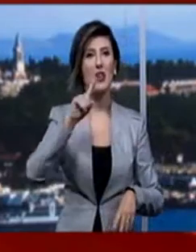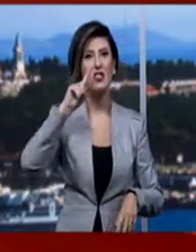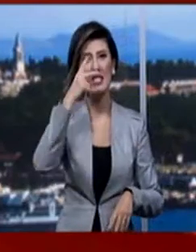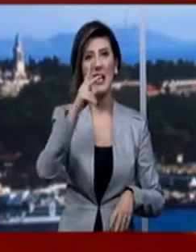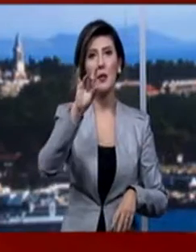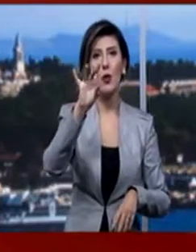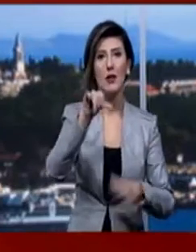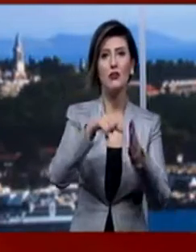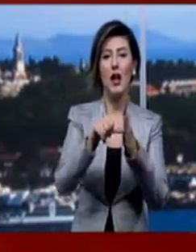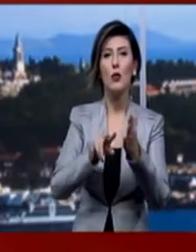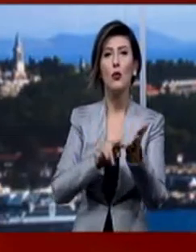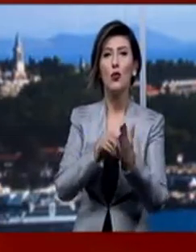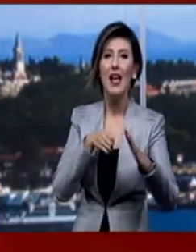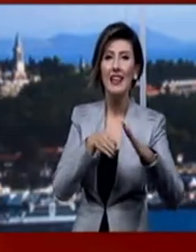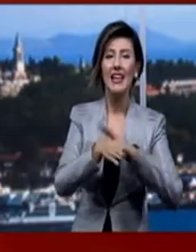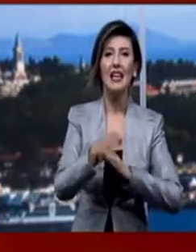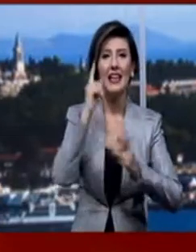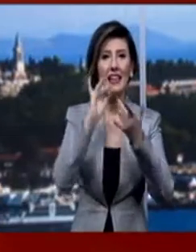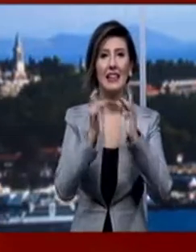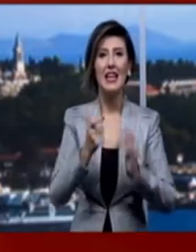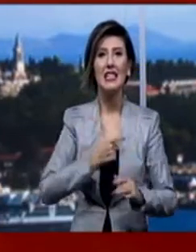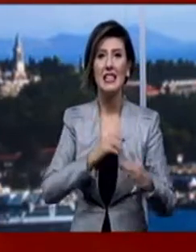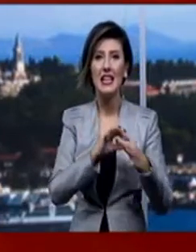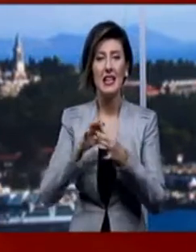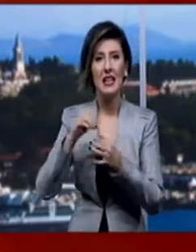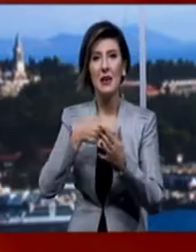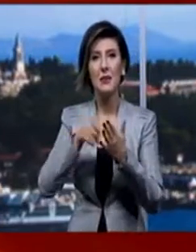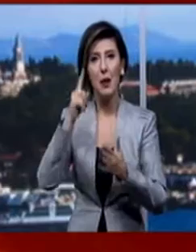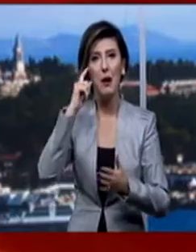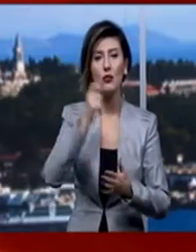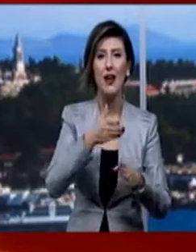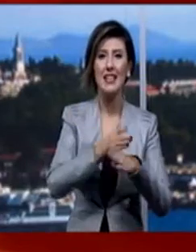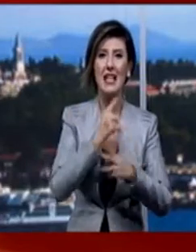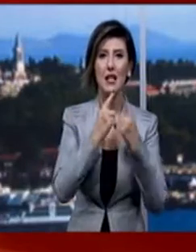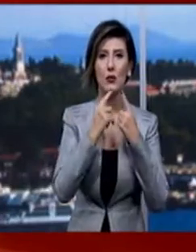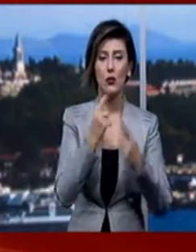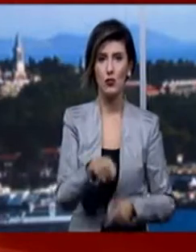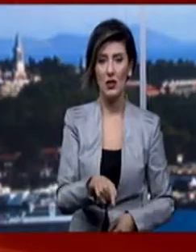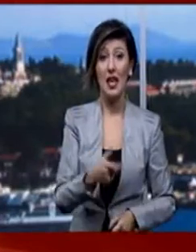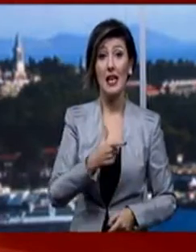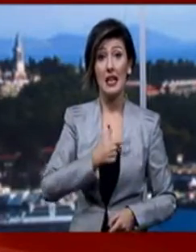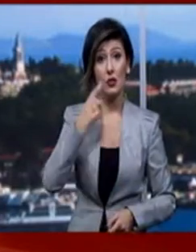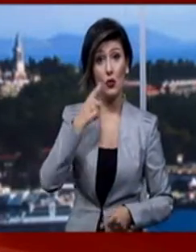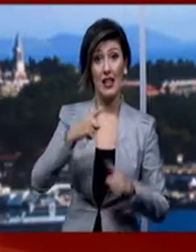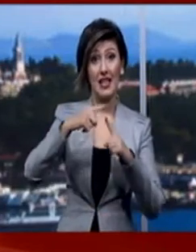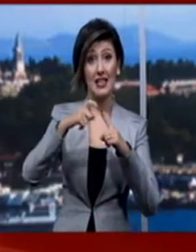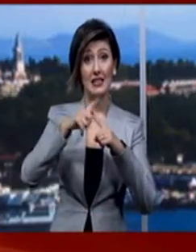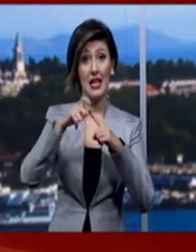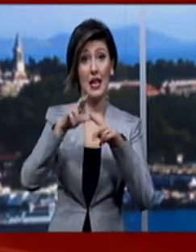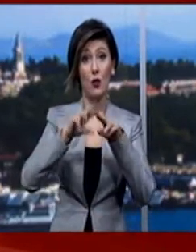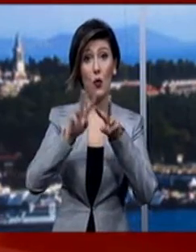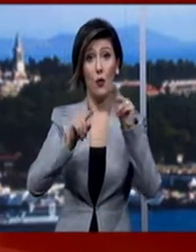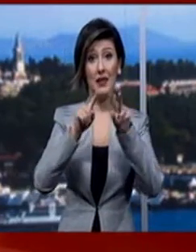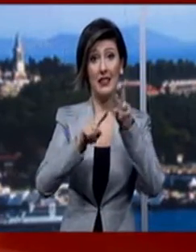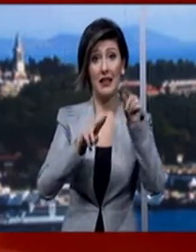2015 tarihinde yürürlüğe giren internet yasası ile ilgili iptal başvurularını esastan görüşecek. Yasaya göre